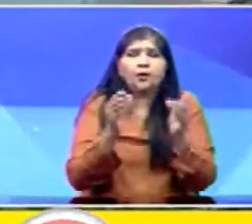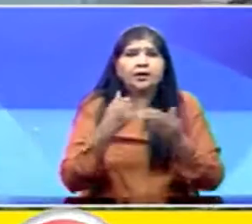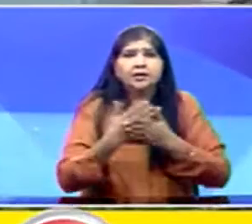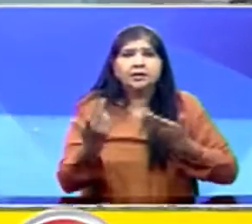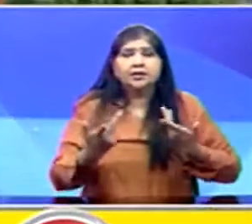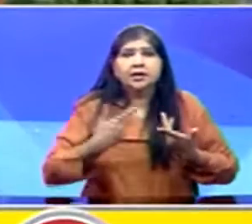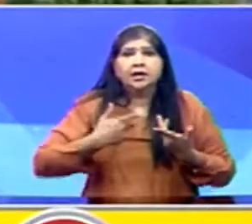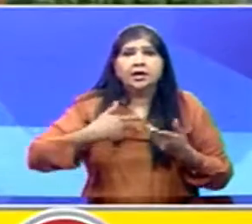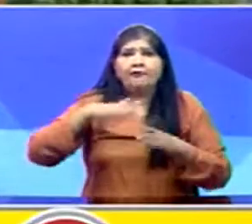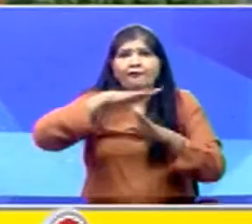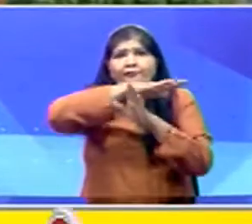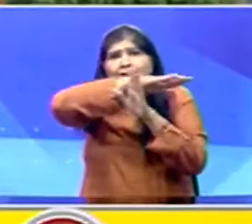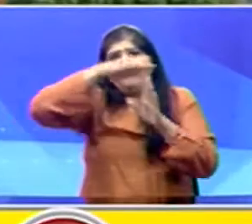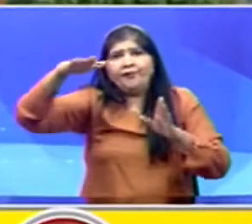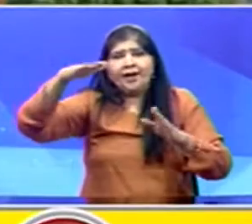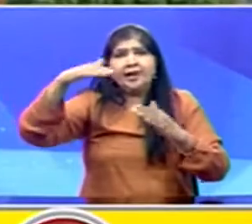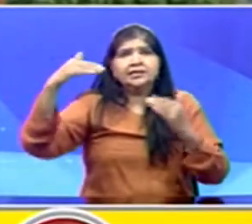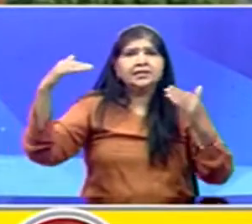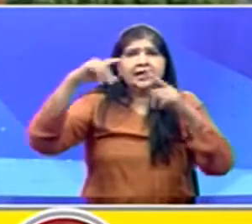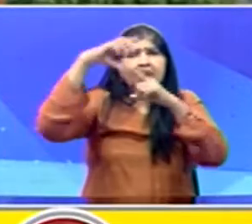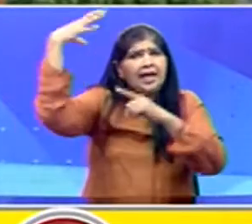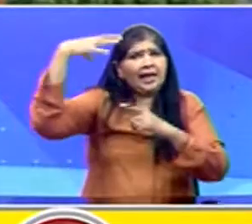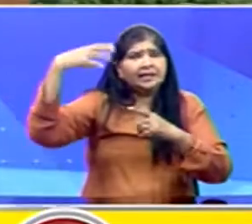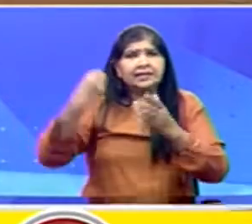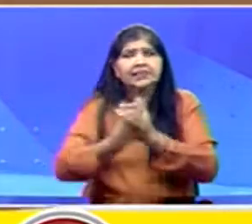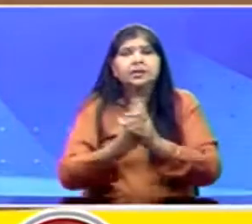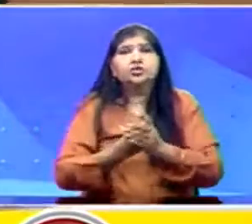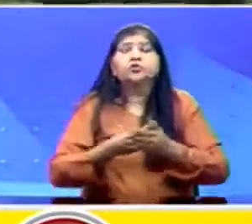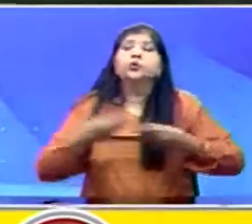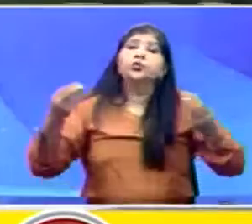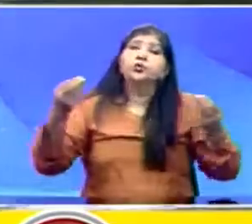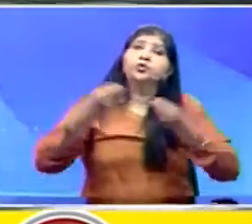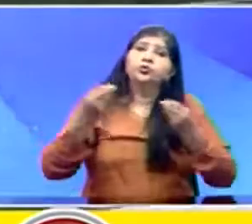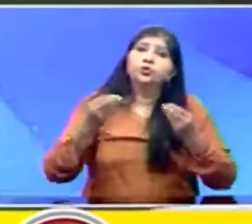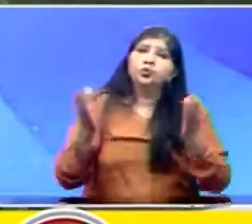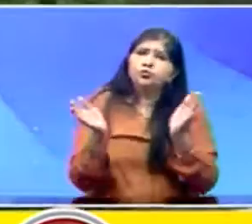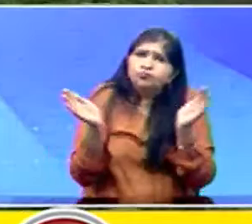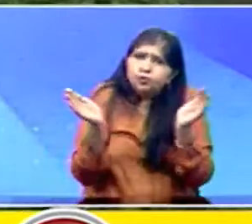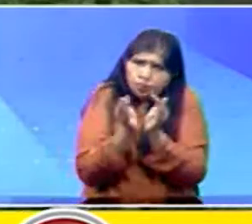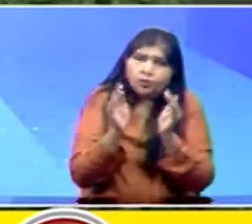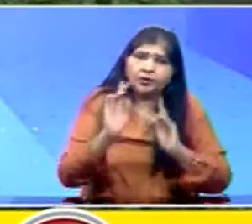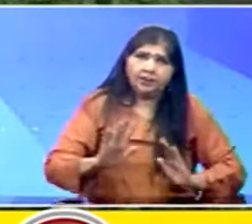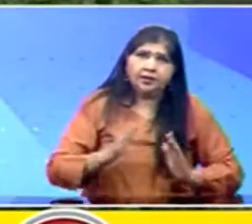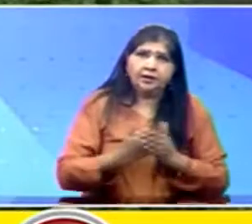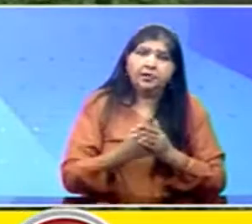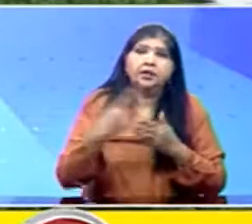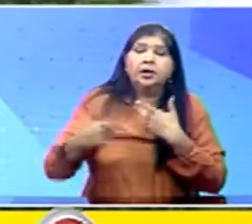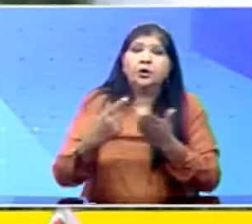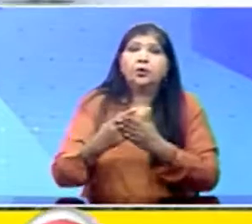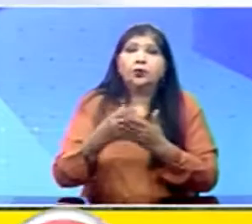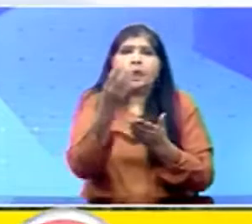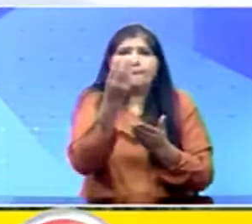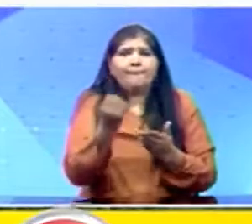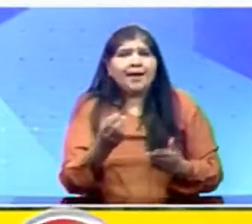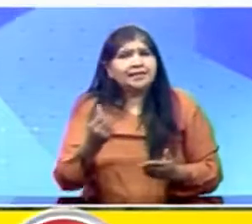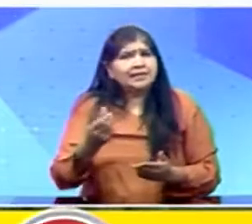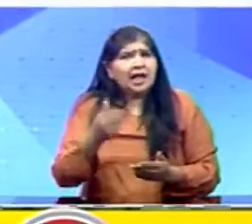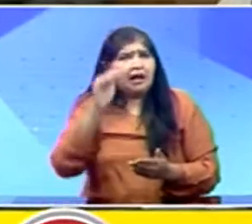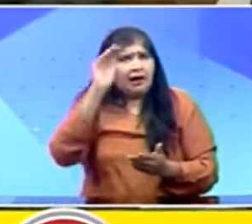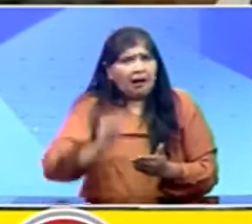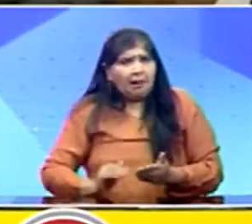फ्लेट एंजीना बना रहा है जो नए कवल छोटे होंगे बलकि उनकी कॉस भी